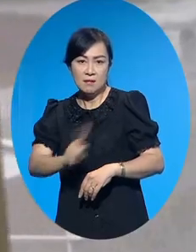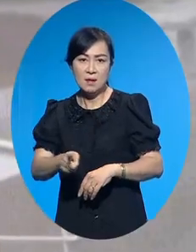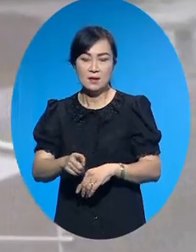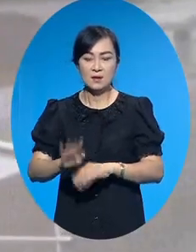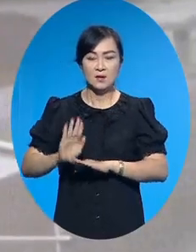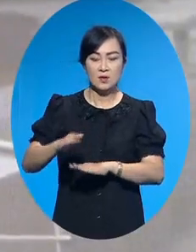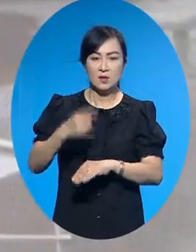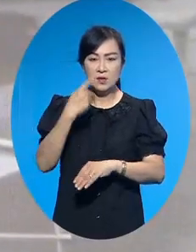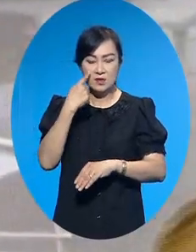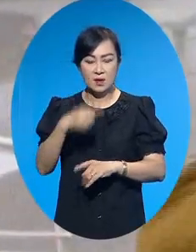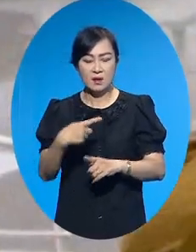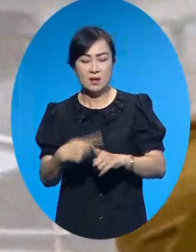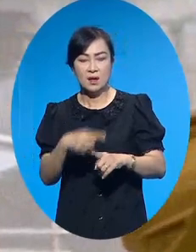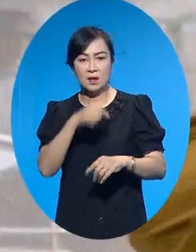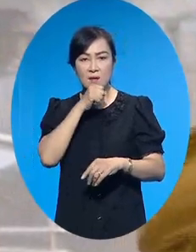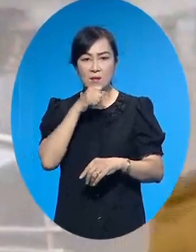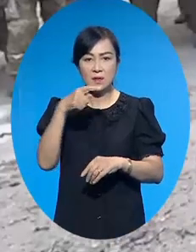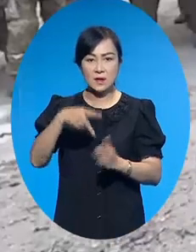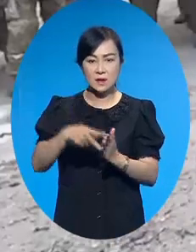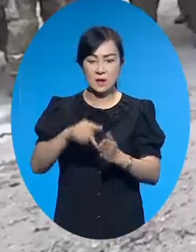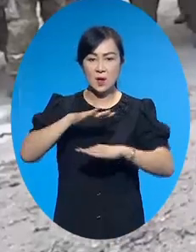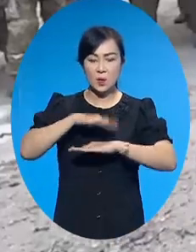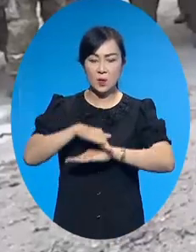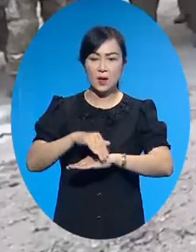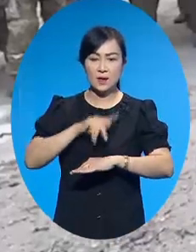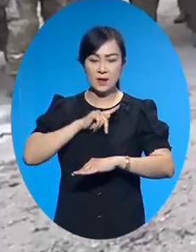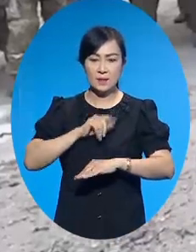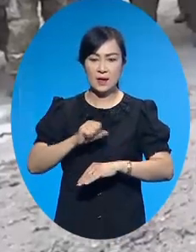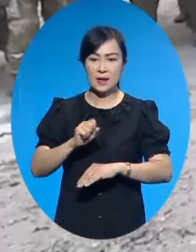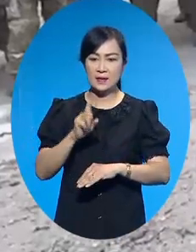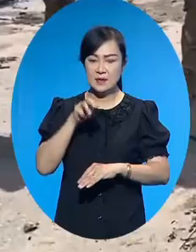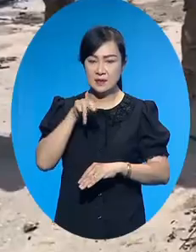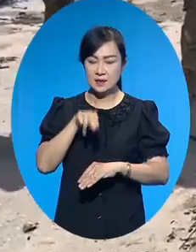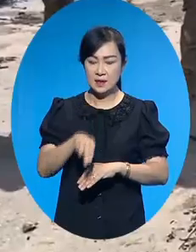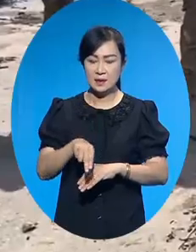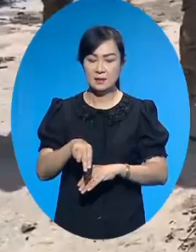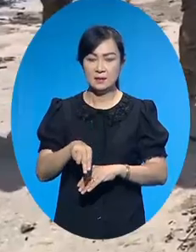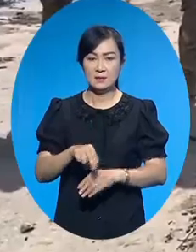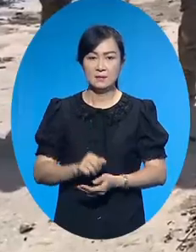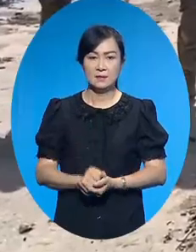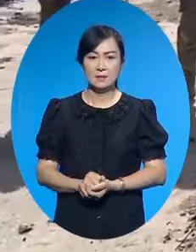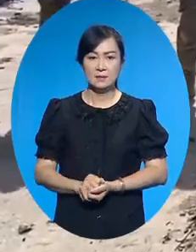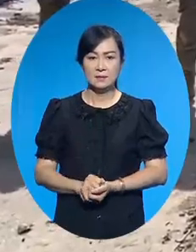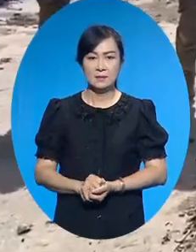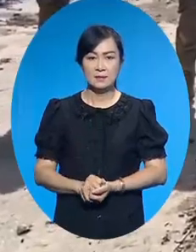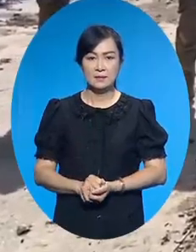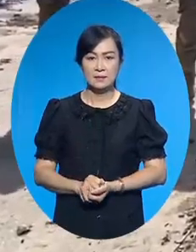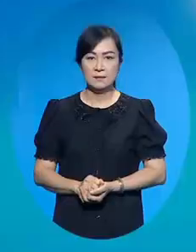từ chối xác nhận cái chết của ông cho đến khi có kết quả kiểm tra ADN 10 nạn nhân thiệt mạng.